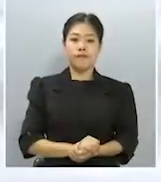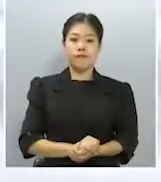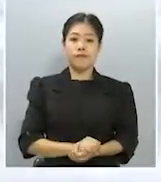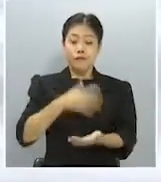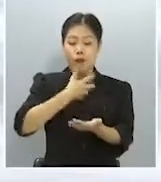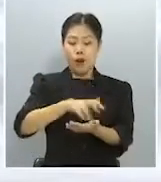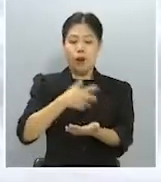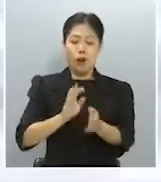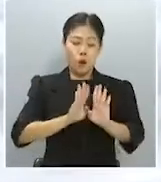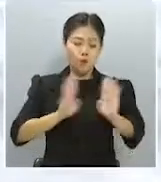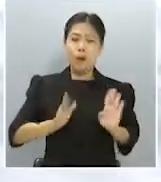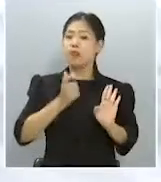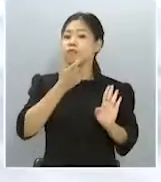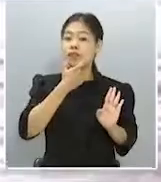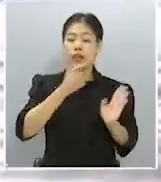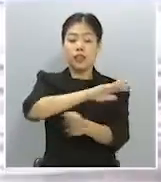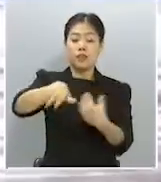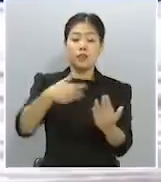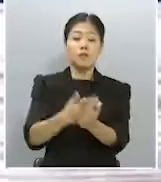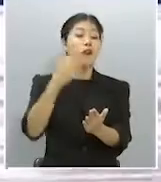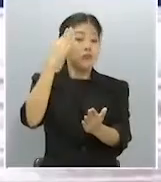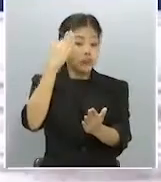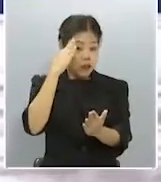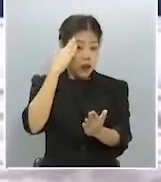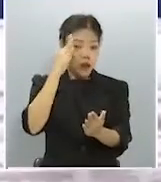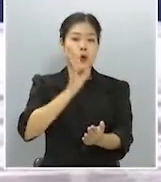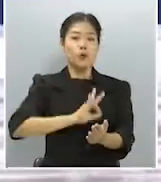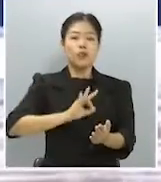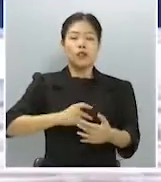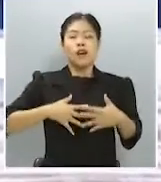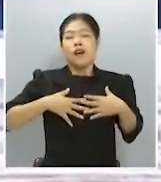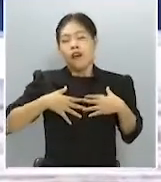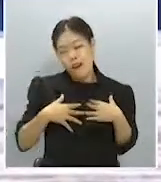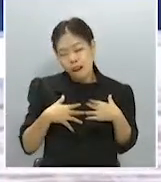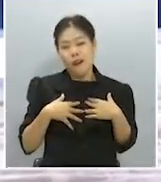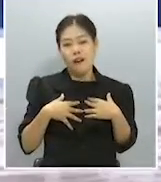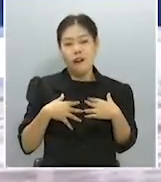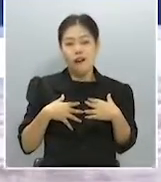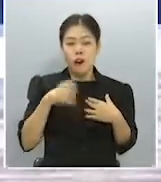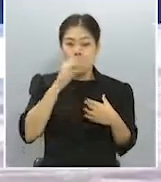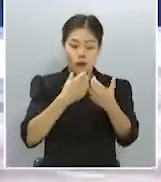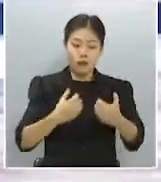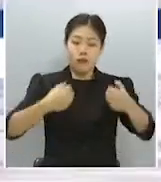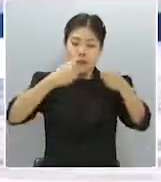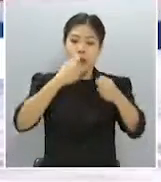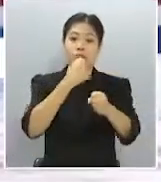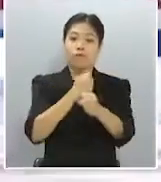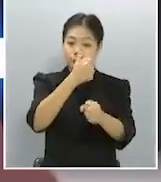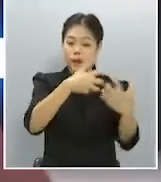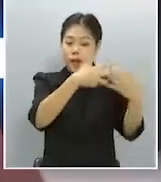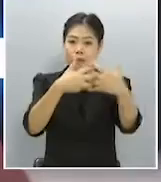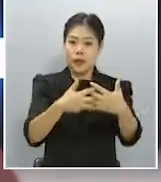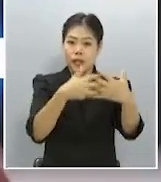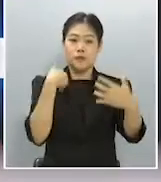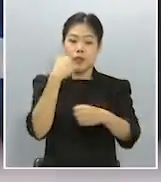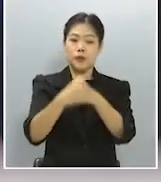ากที่เปิดเผยตัวตนว่าเป็นเกย์ให้สาธารณชนได้รับทราบแล้วเขารู้สึกเหมือนยกภูเขาออกจากอกทำให้เขาได้แชมป์แห่งชาติของสหรัฐอเมริกาในปี2016